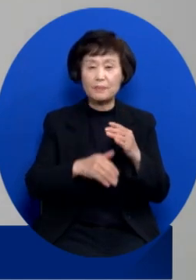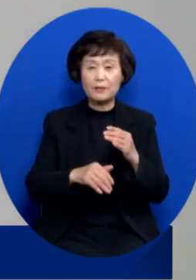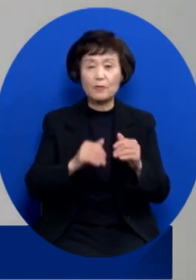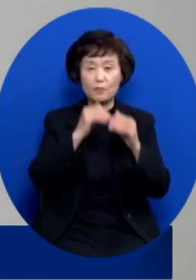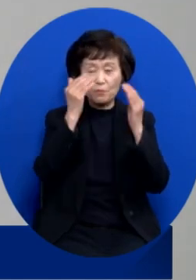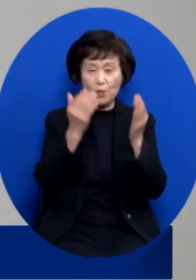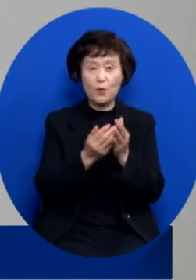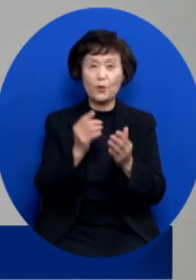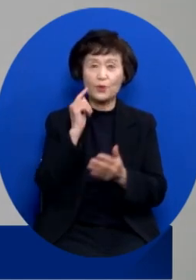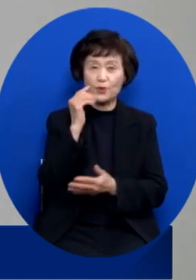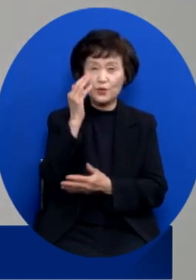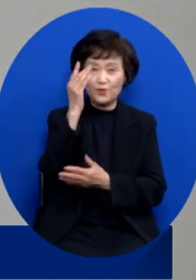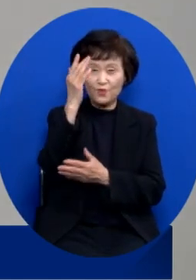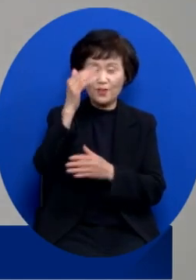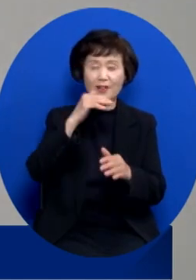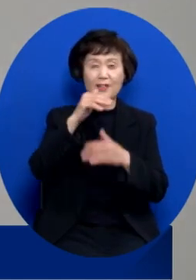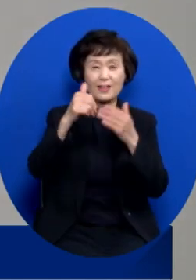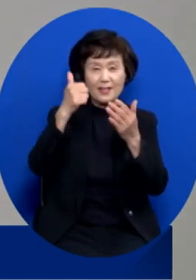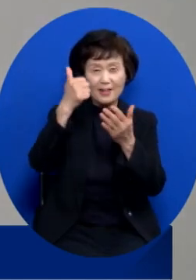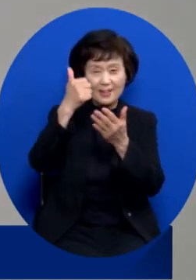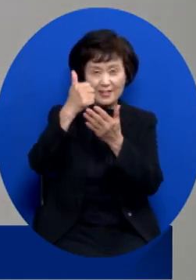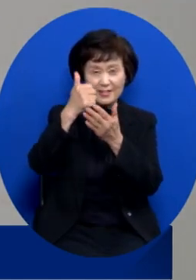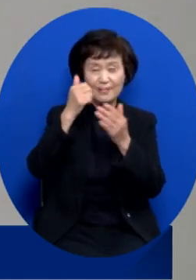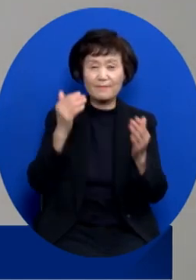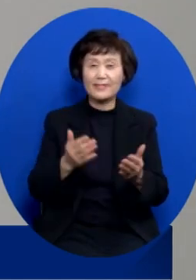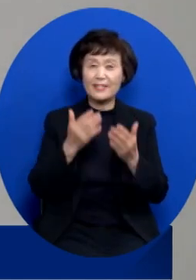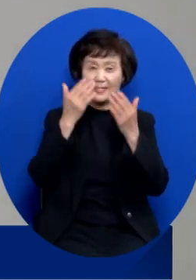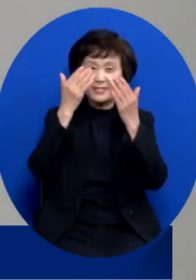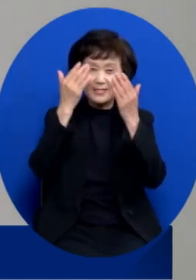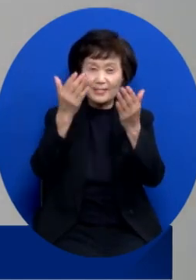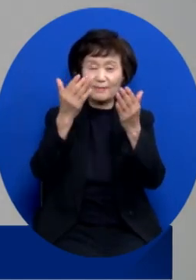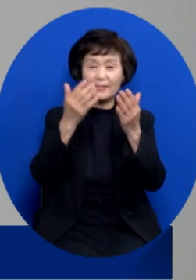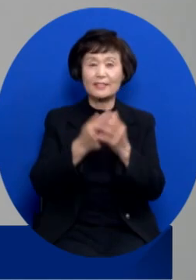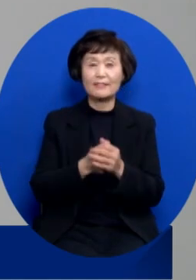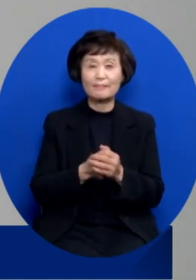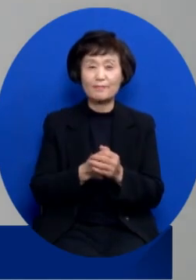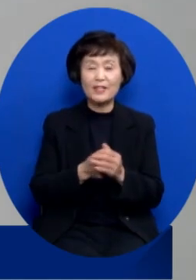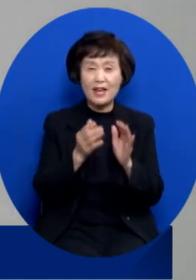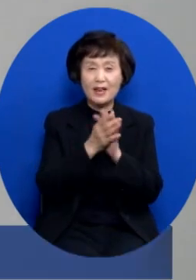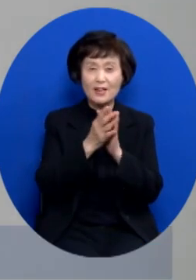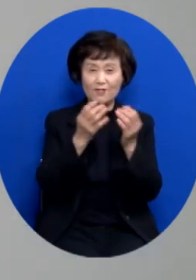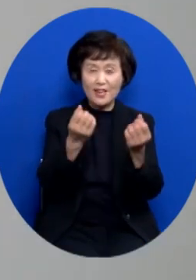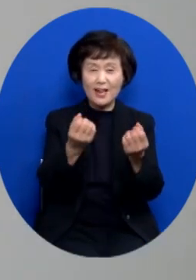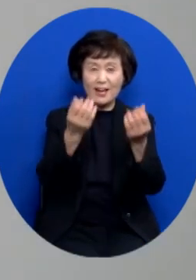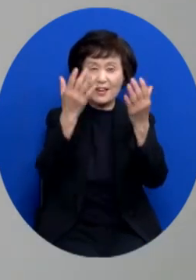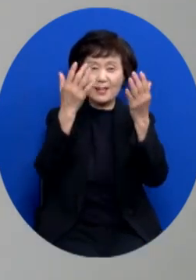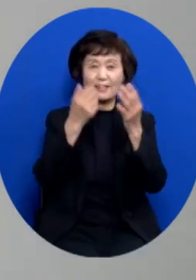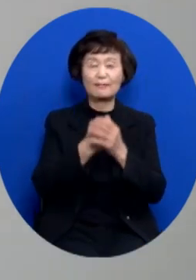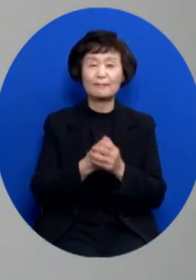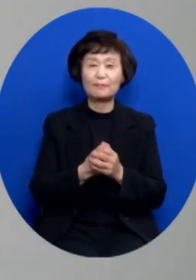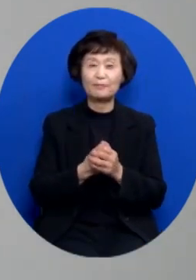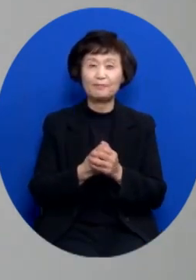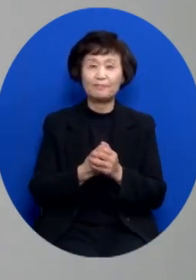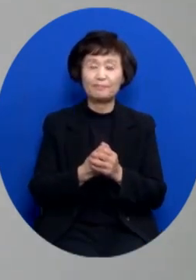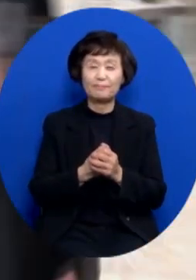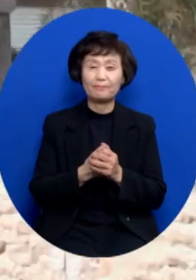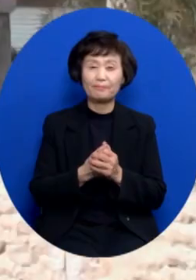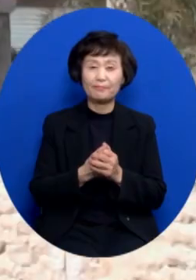기념사를 남깁니다. 모든 영광 하나님께. 할렐루야. 할렐루야.